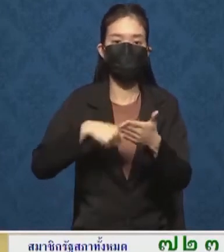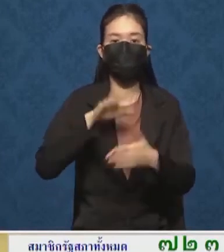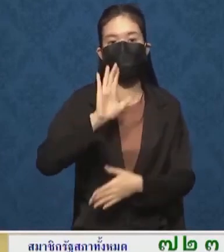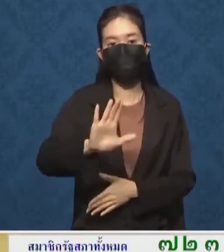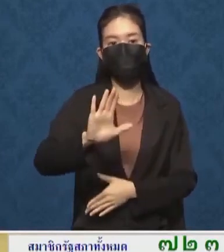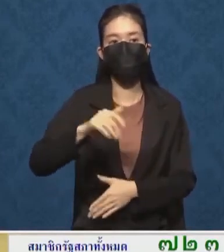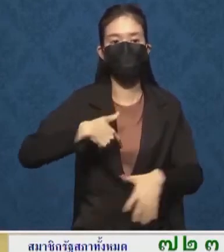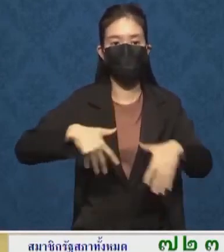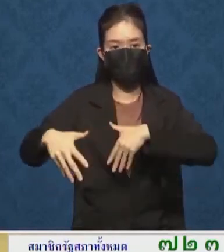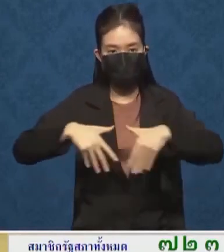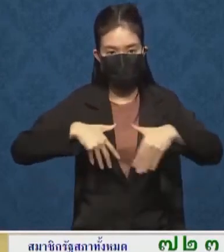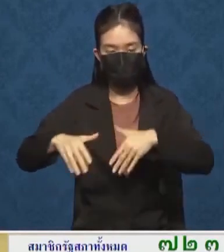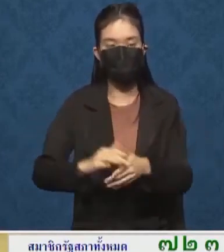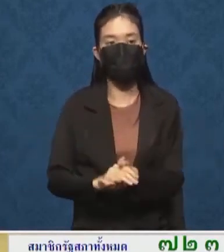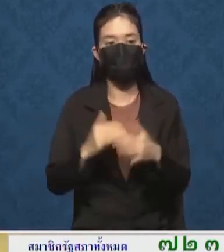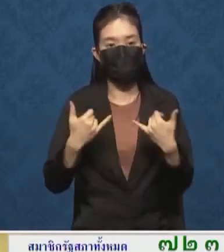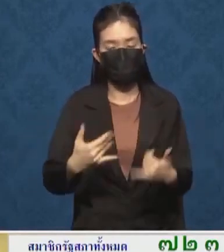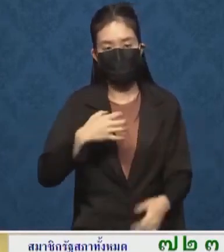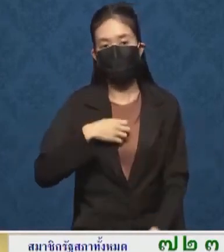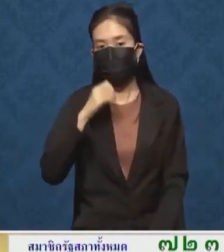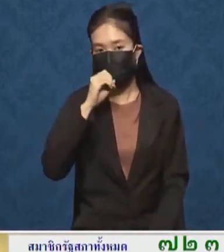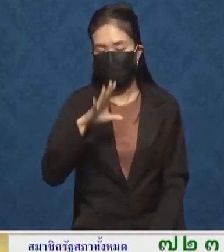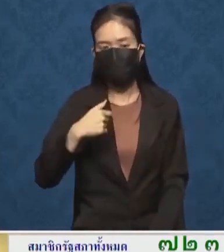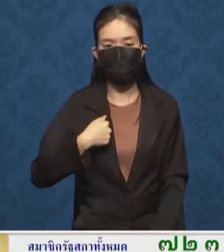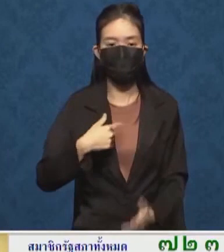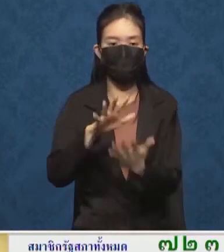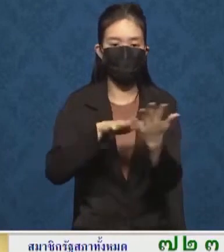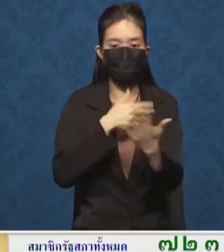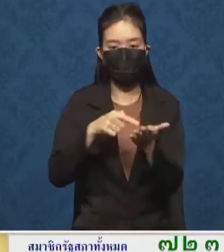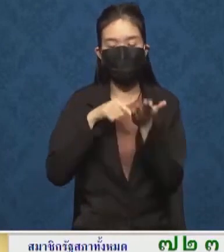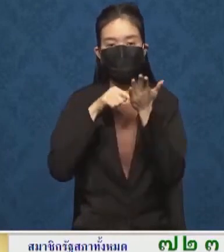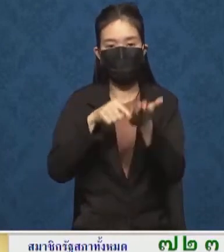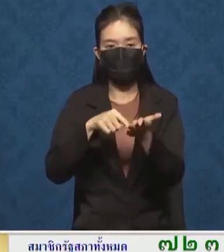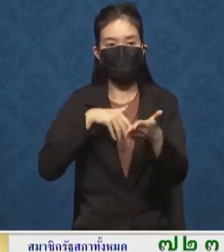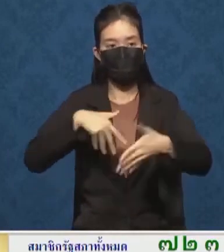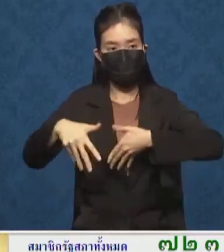นี่จึงเป็นเหตุผลว่าทำไมในร่างรัฐธรรมนูญฉบับประชาชนถึงต้องเสนอให้มีการ